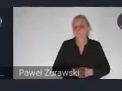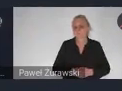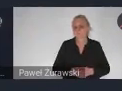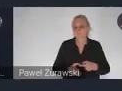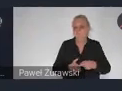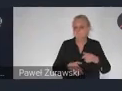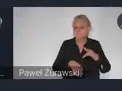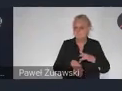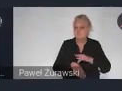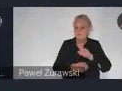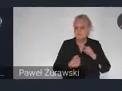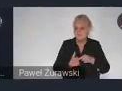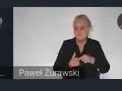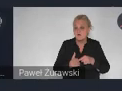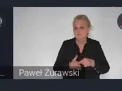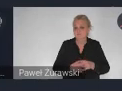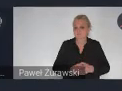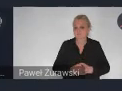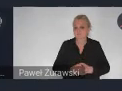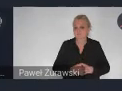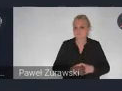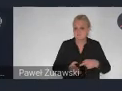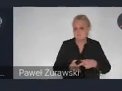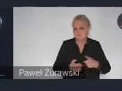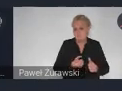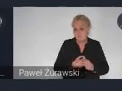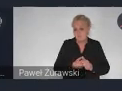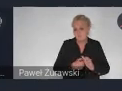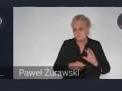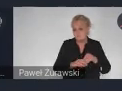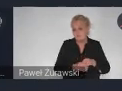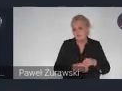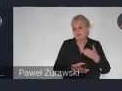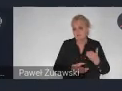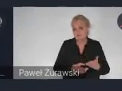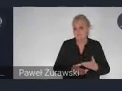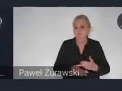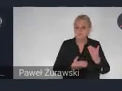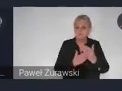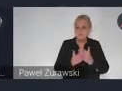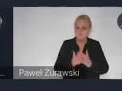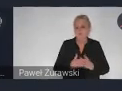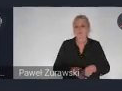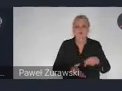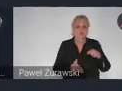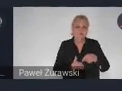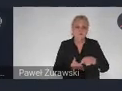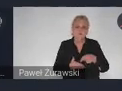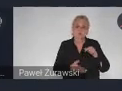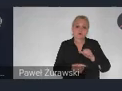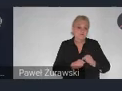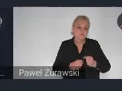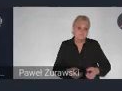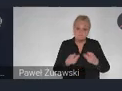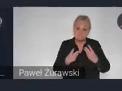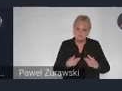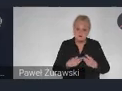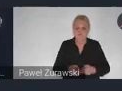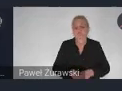rezultatów właśnie które o które chodzi w ramach naszego programu także jest to bardzo bardzo istotne aby